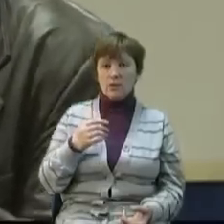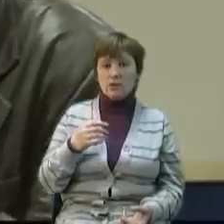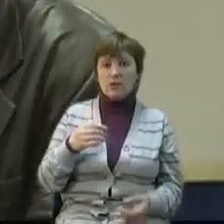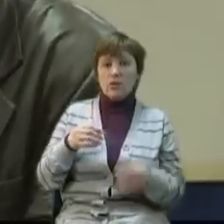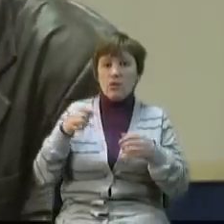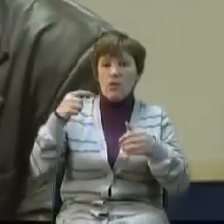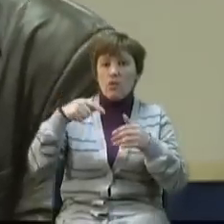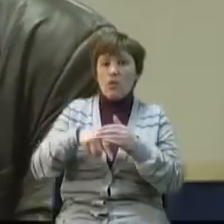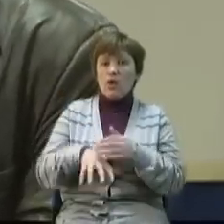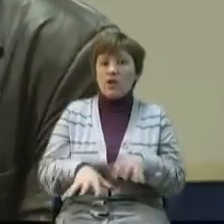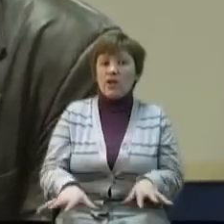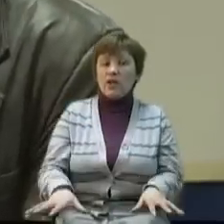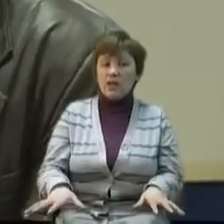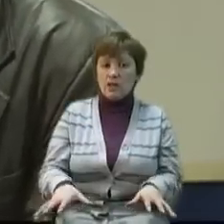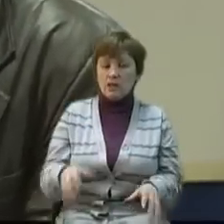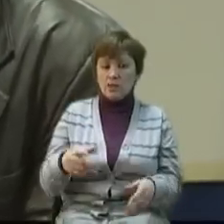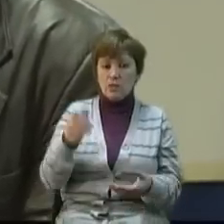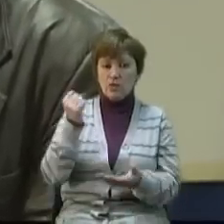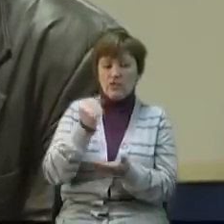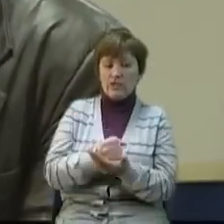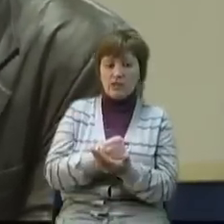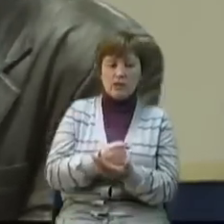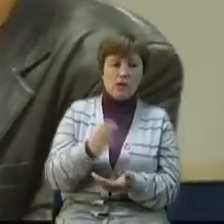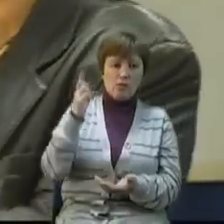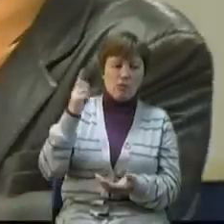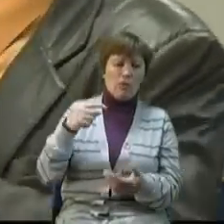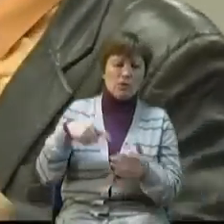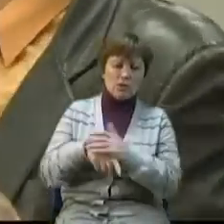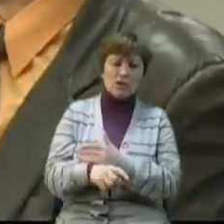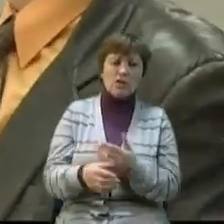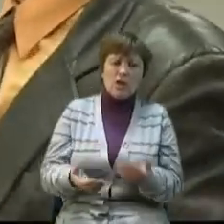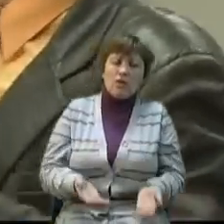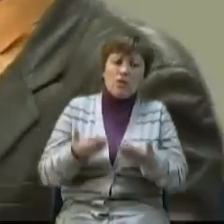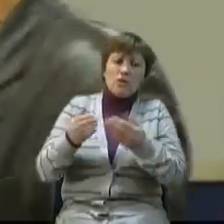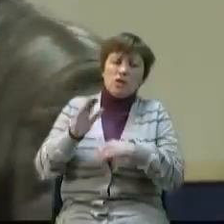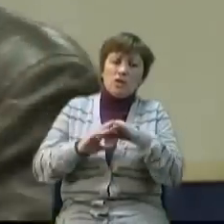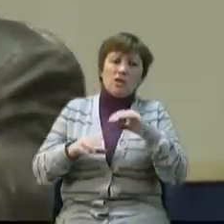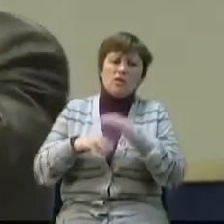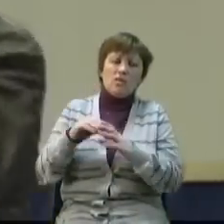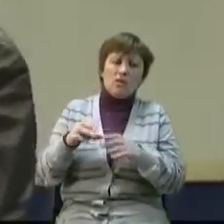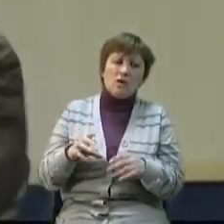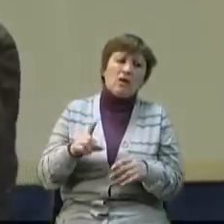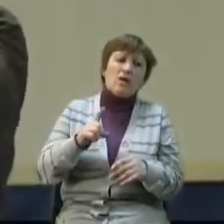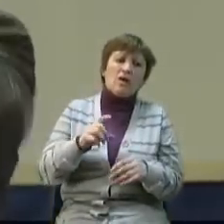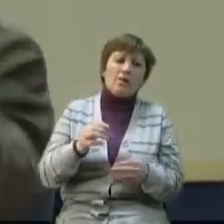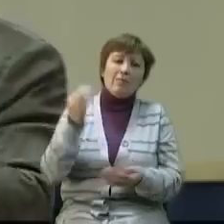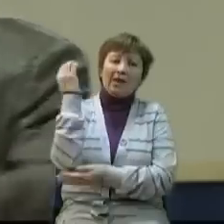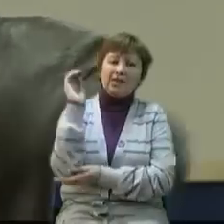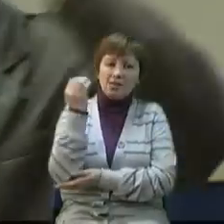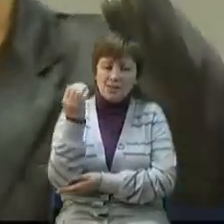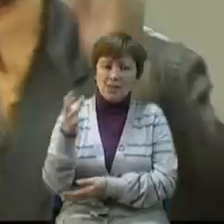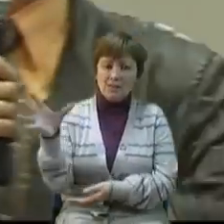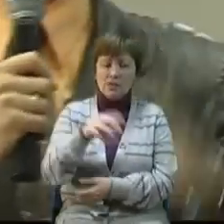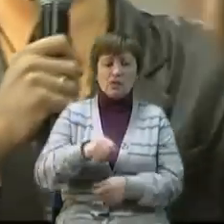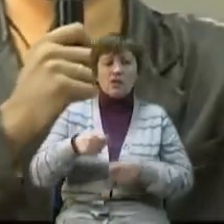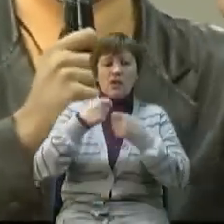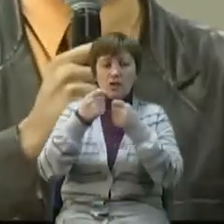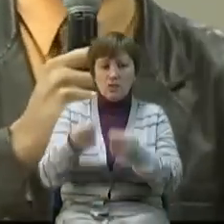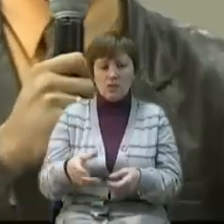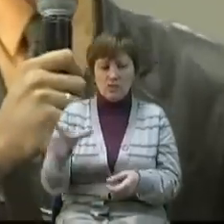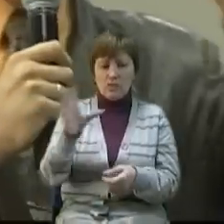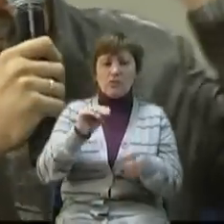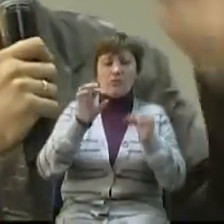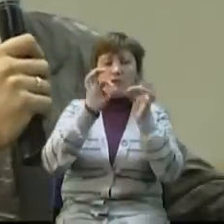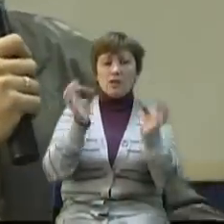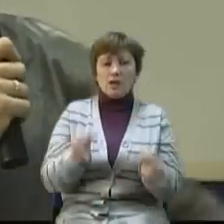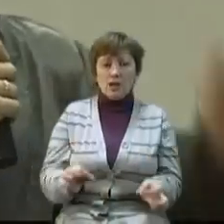такое утверждение. Бог сначала носит на руках, вот, младенец, ему все, значит, дается, все